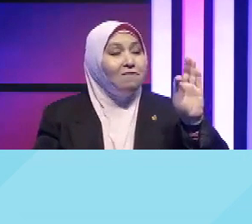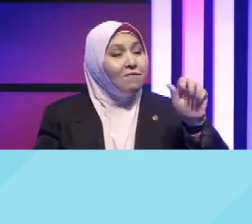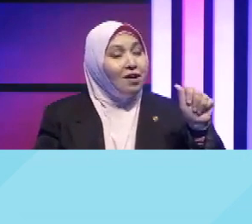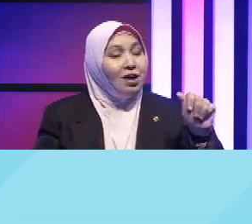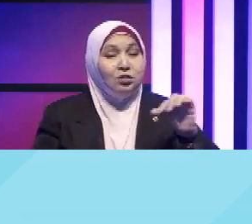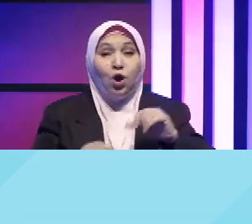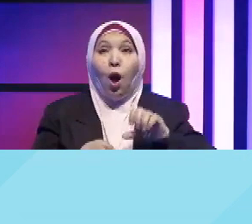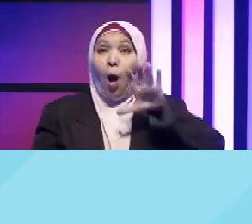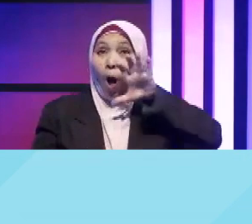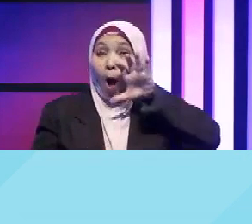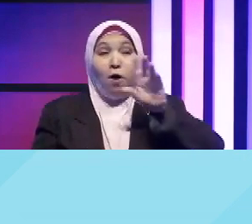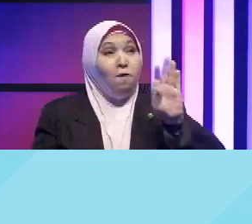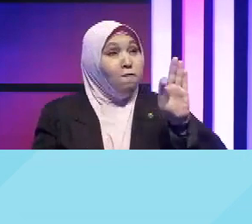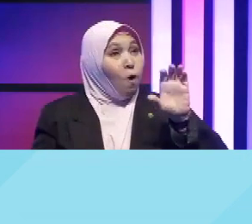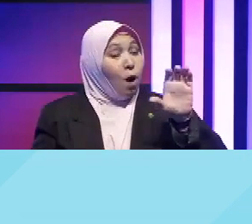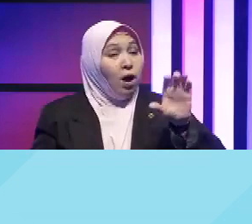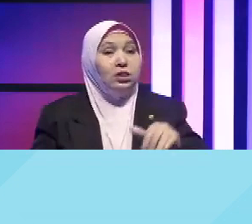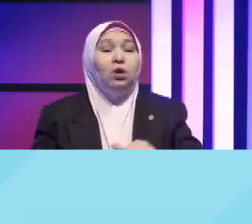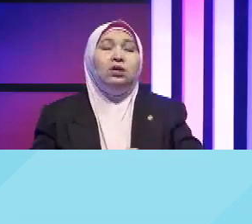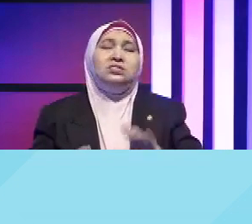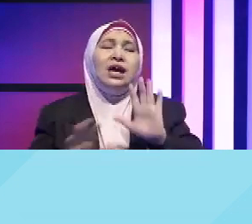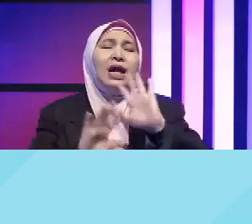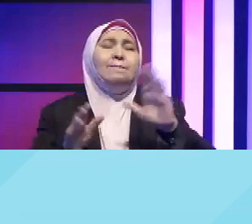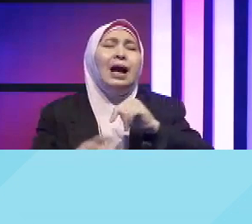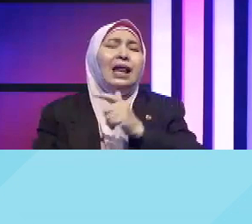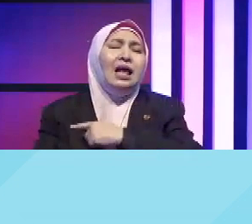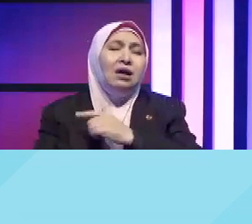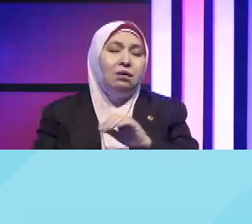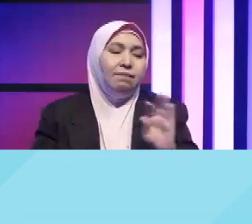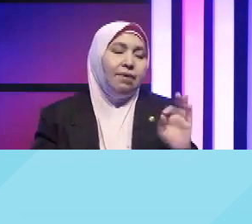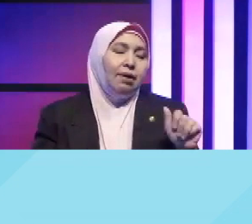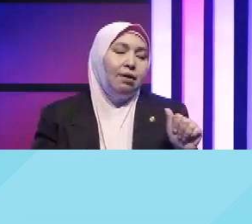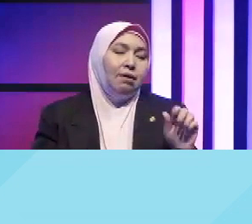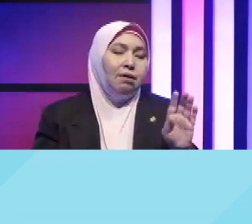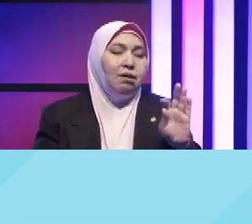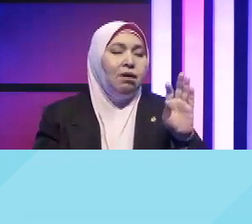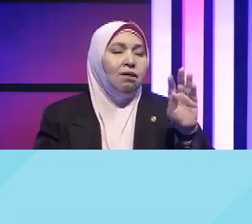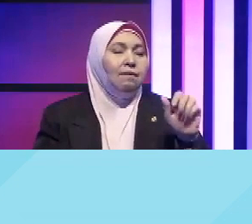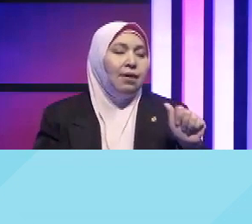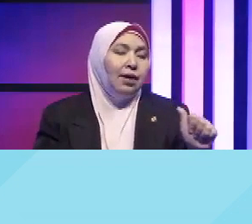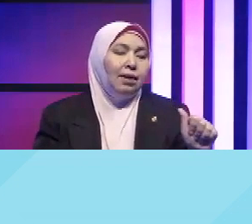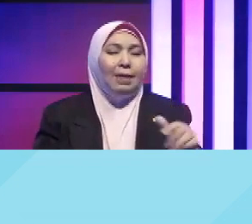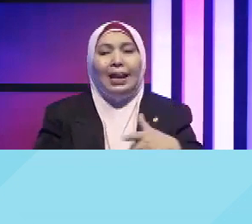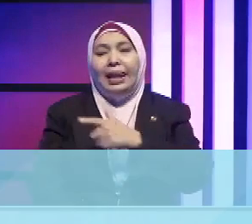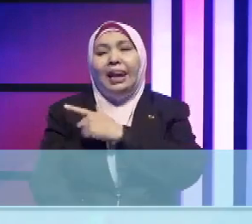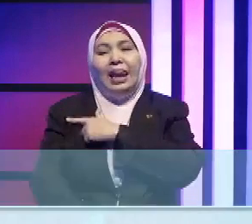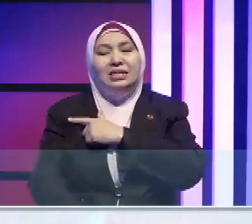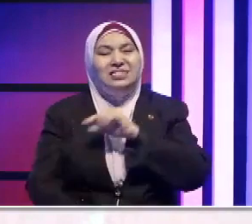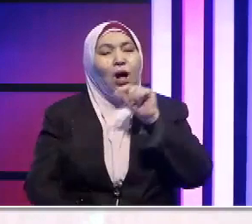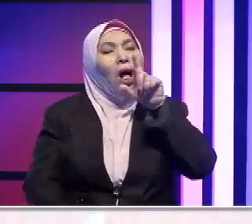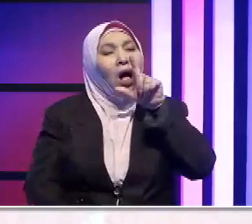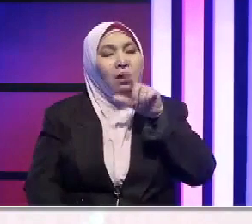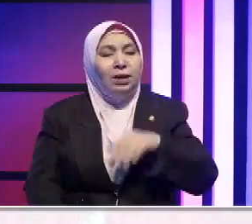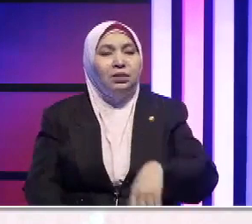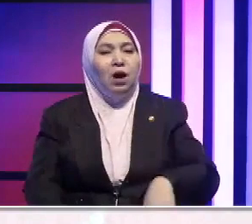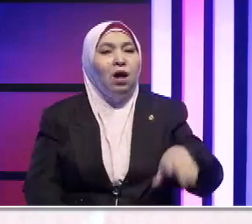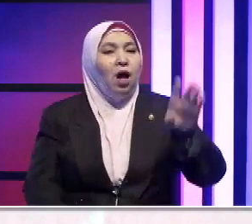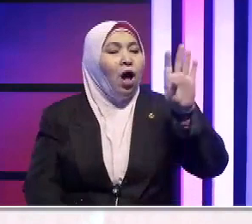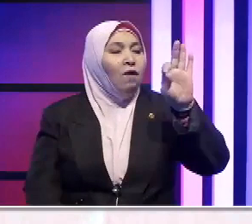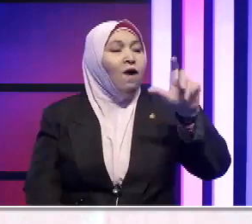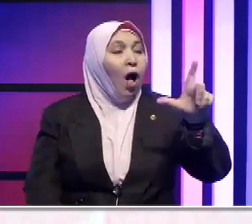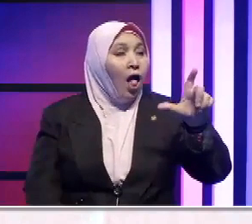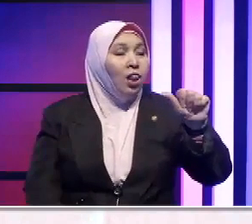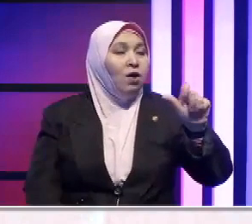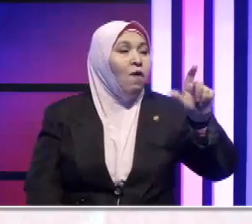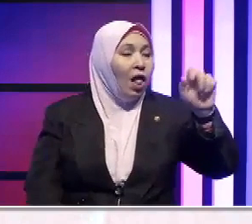buka luah mulut ataupun jangan malas sangat nak buka mulut. Fa fal taqamahul hu, tak boleh juga. Fal taqamahul